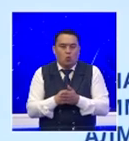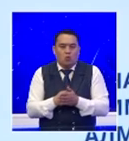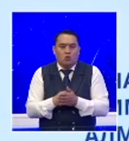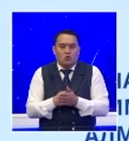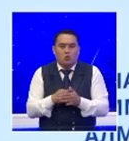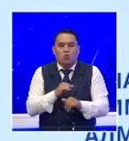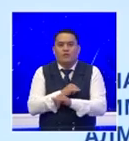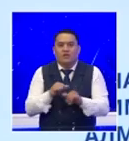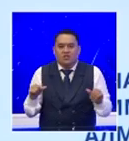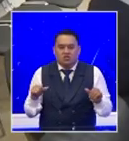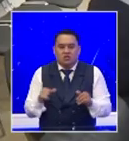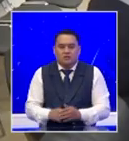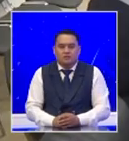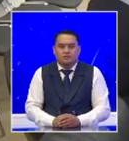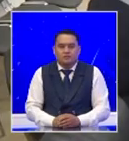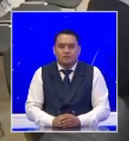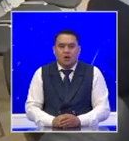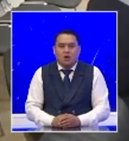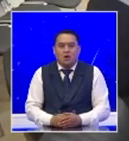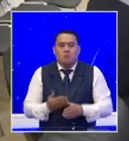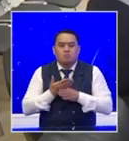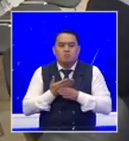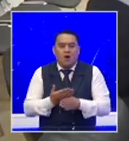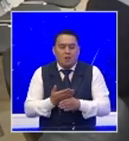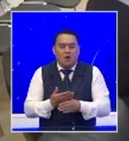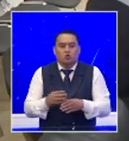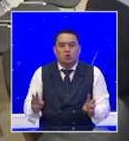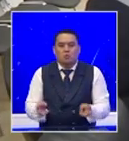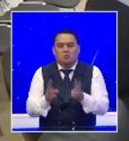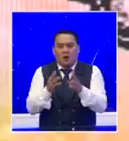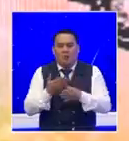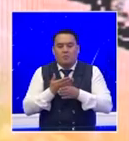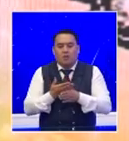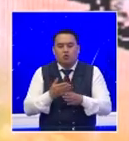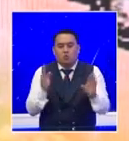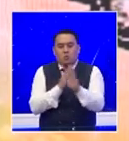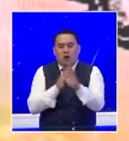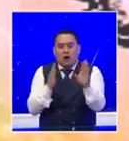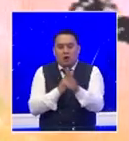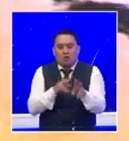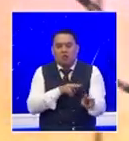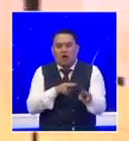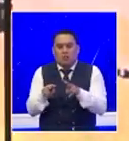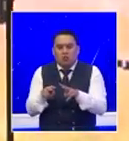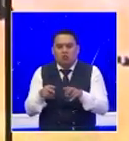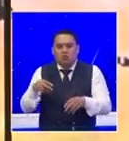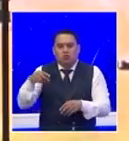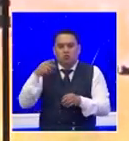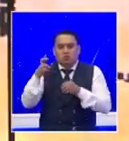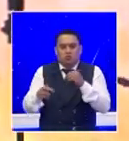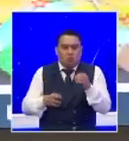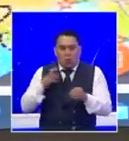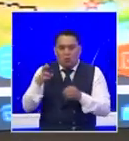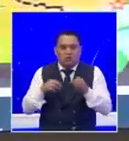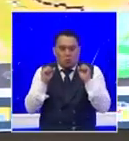по увеличению площади. Помочь в борьбе со степными и лесными пожарами помогают синоптики. Благодаря их наблюдениям с космоса можно